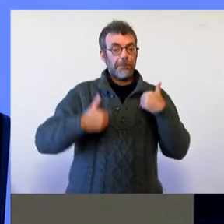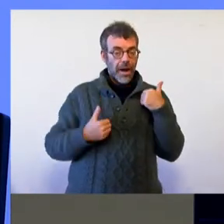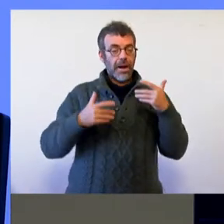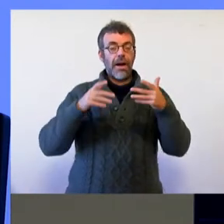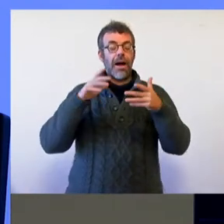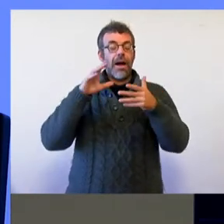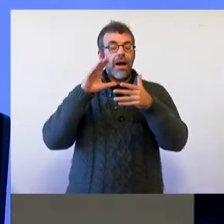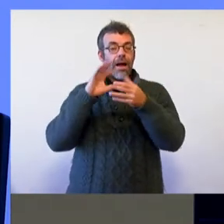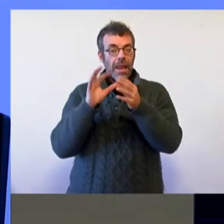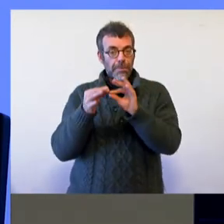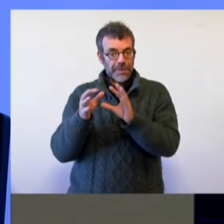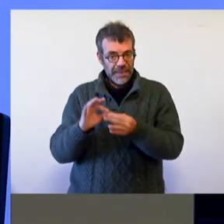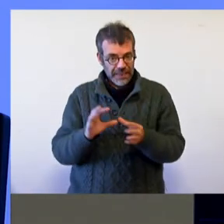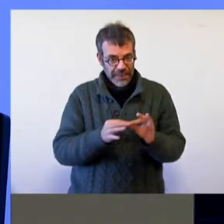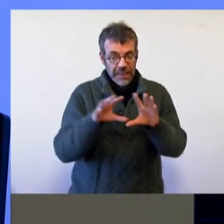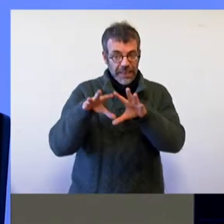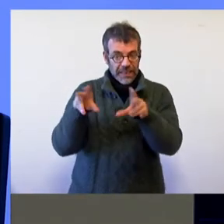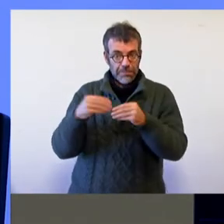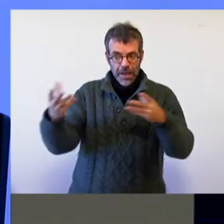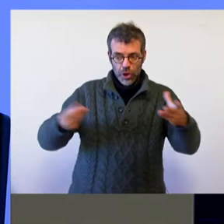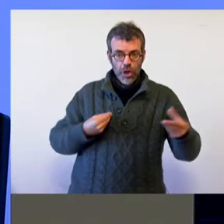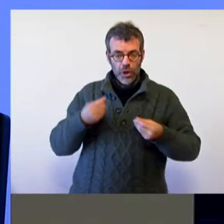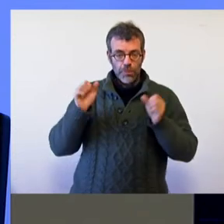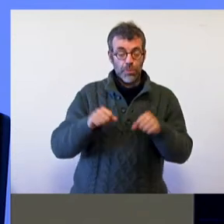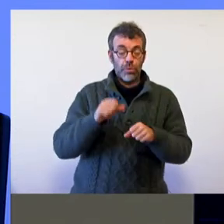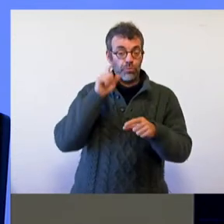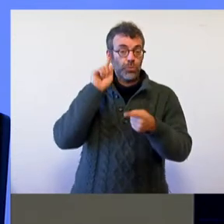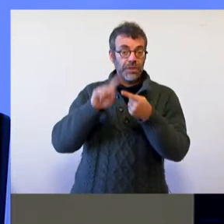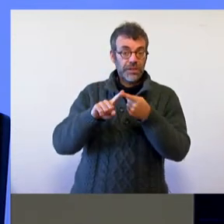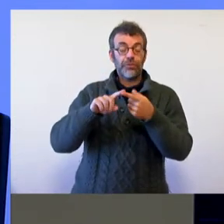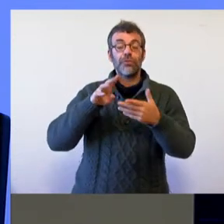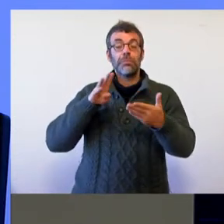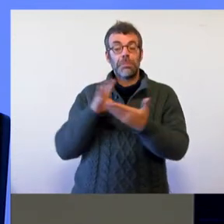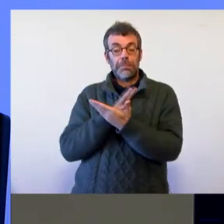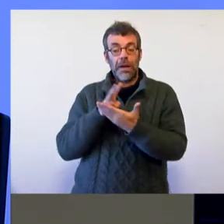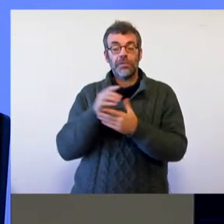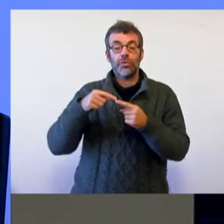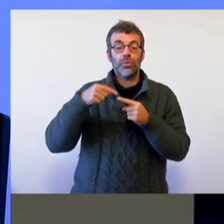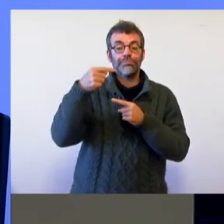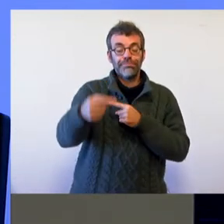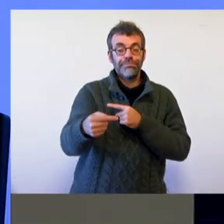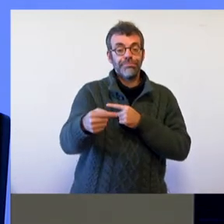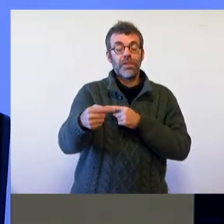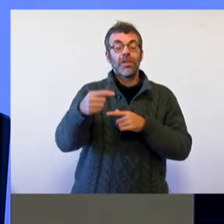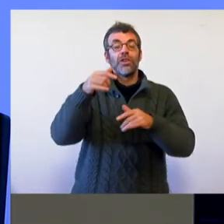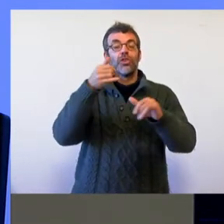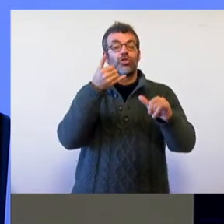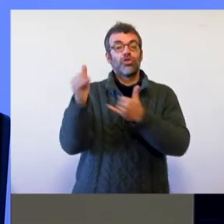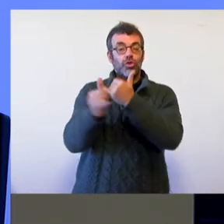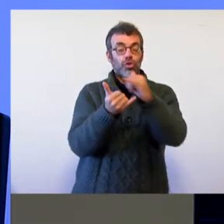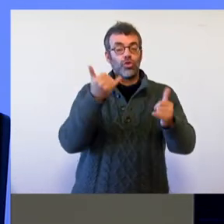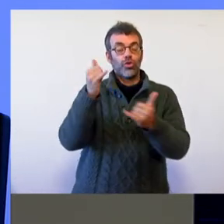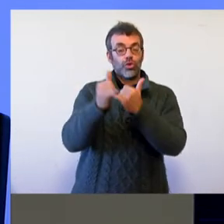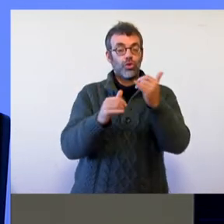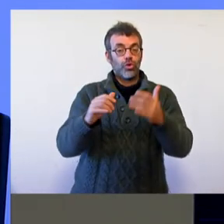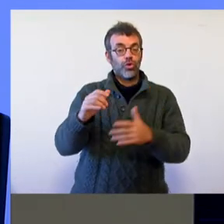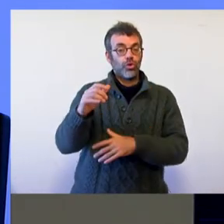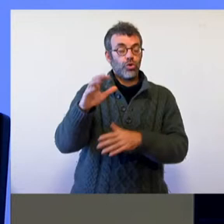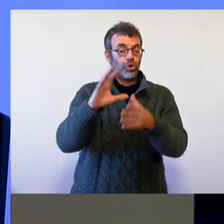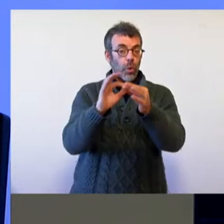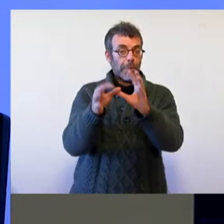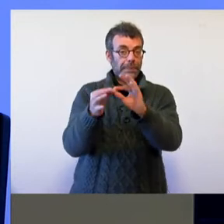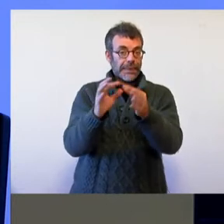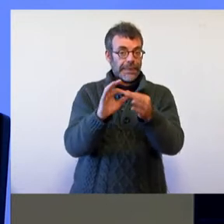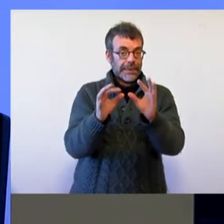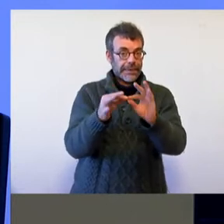centres de préparation des Jeux olympiques. Et donc, maintenant, il s'agit de prendre des décisions un petit peu urgentes, d'ailleurs, pour